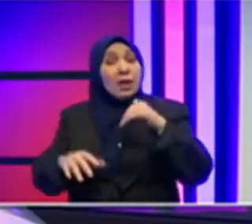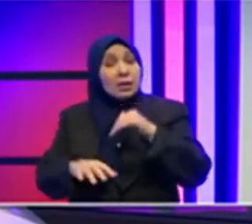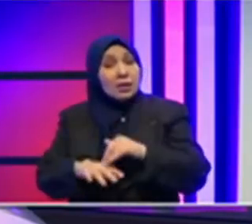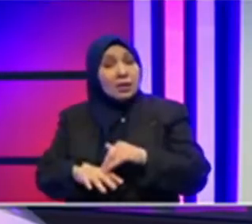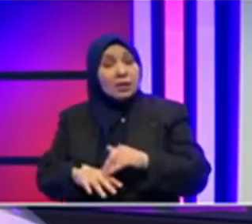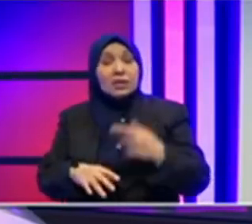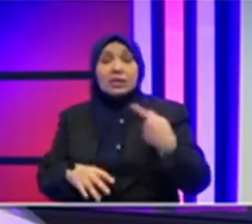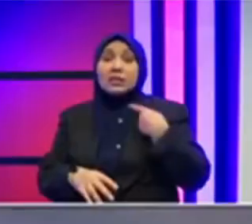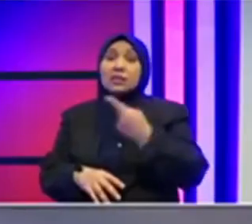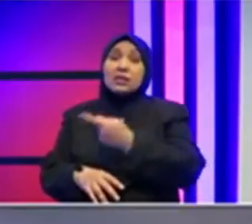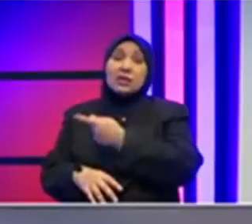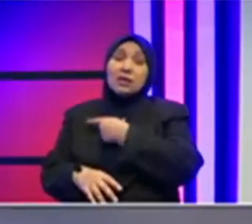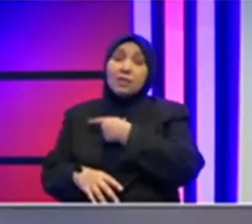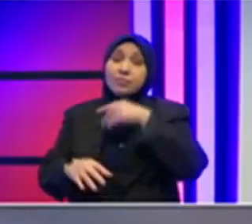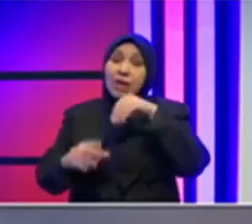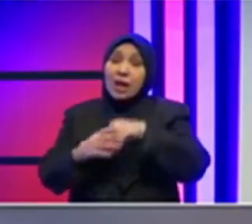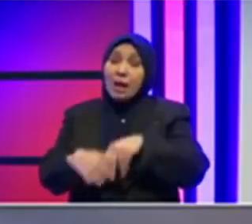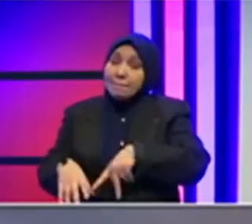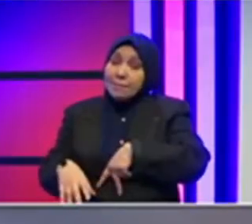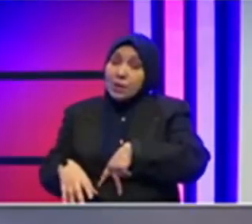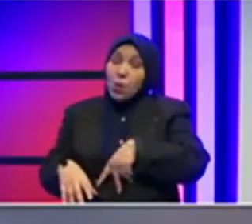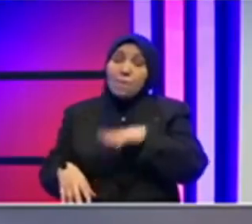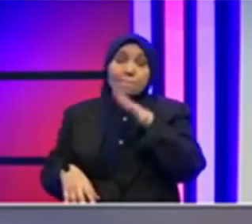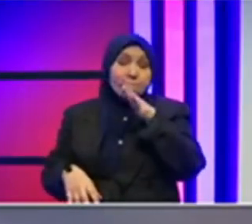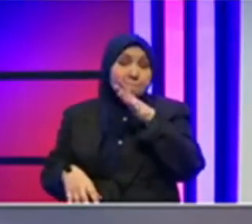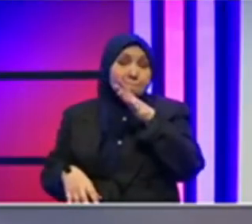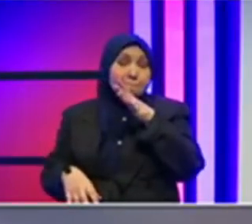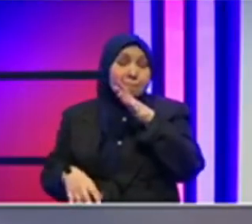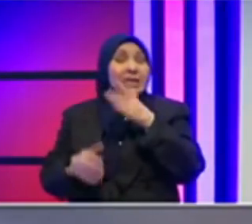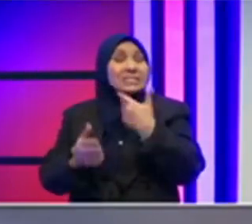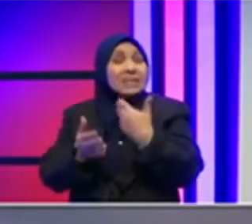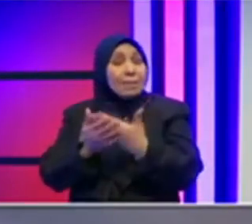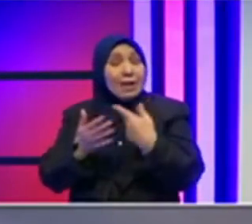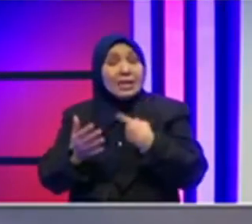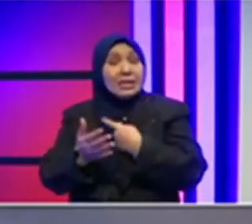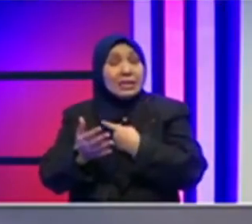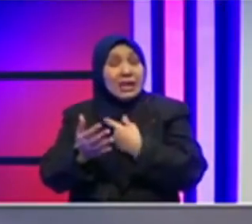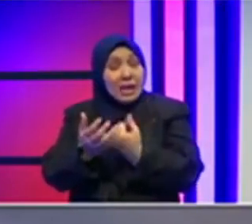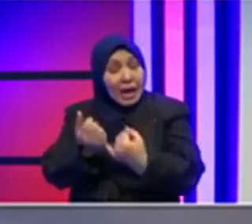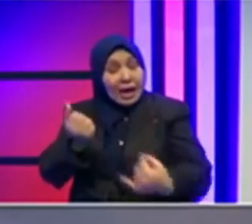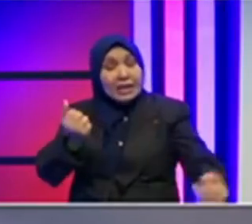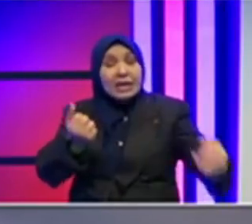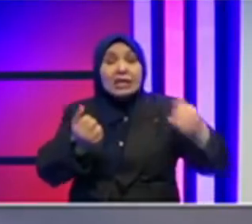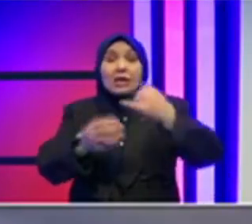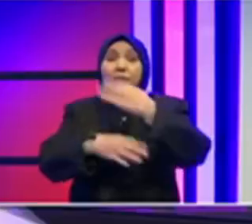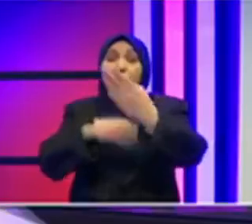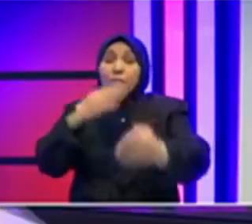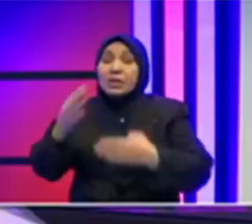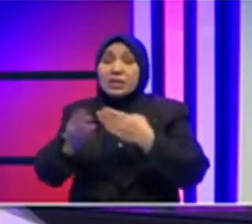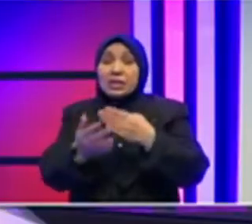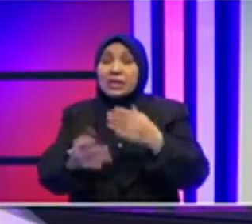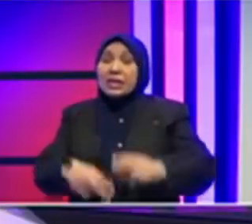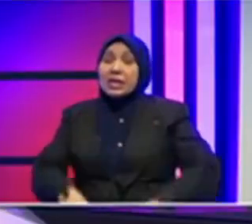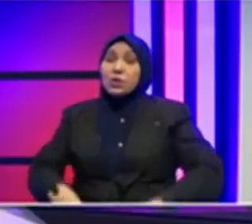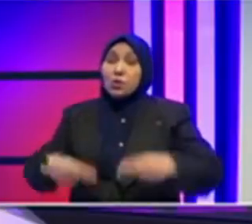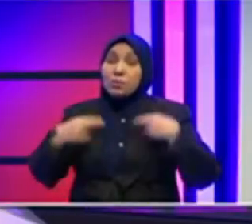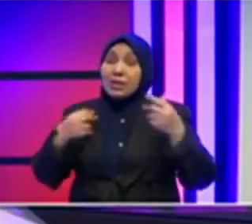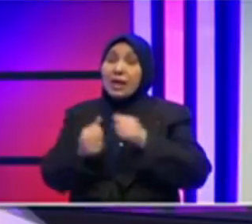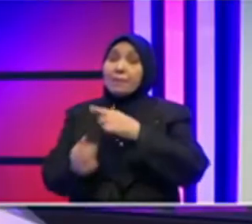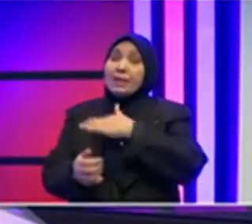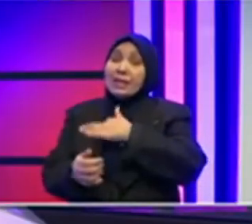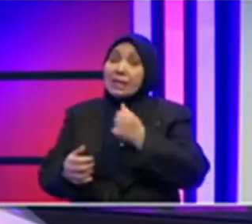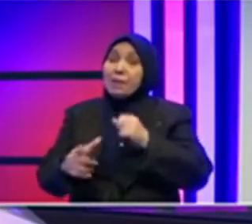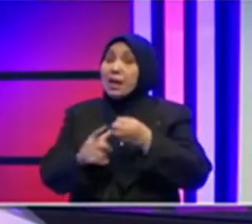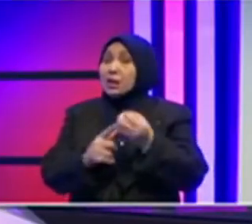Daripada kita di dalam perut mak kita, sampailah kita di atas muka bumi ini, hidup dengan beriman ataupun